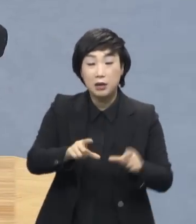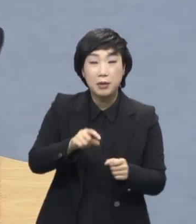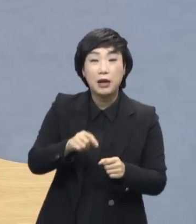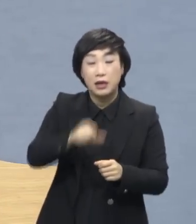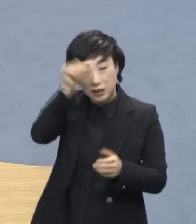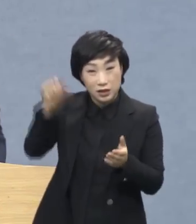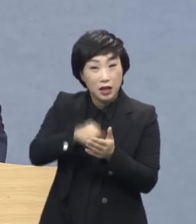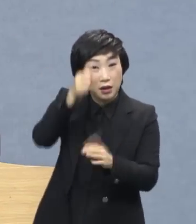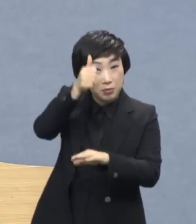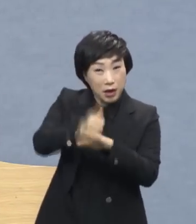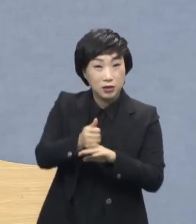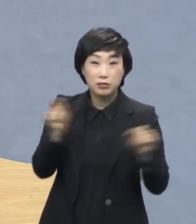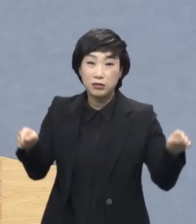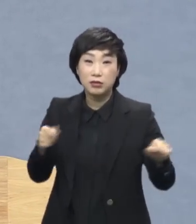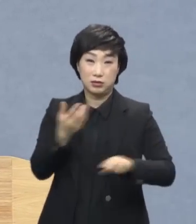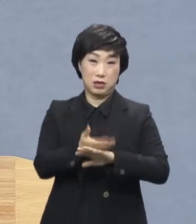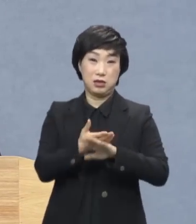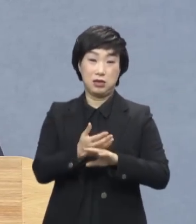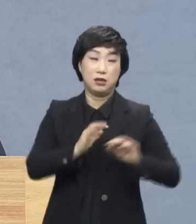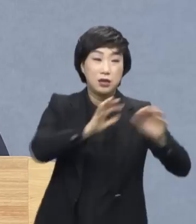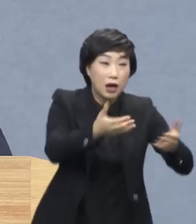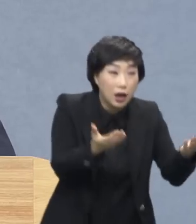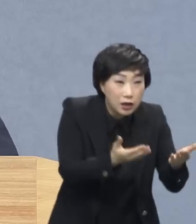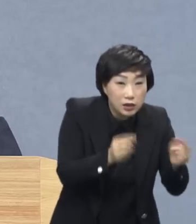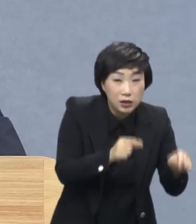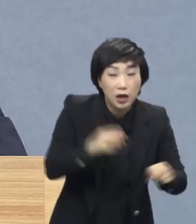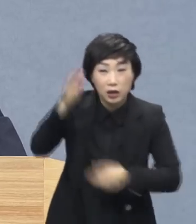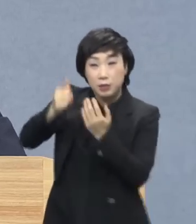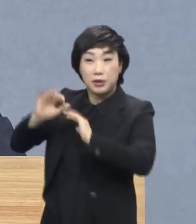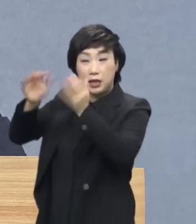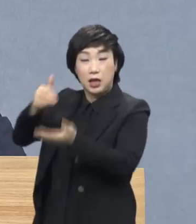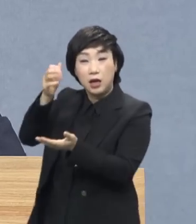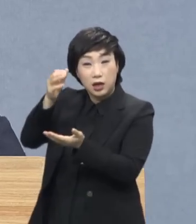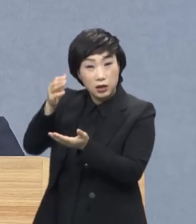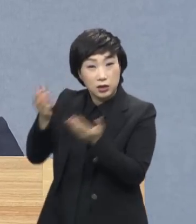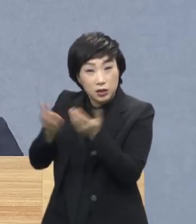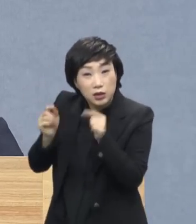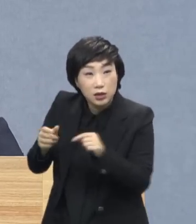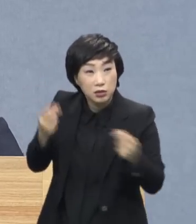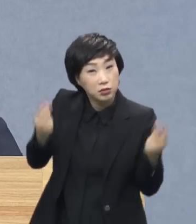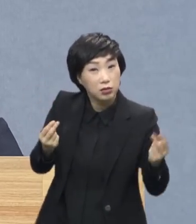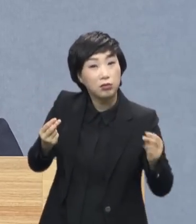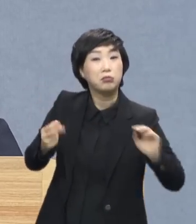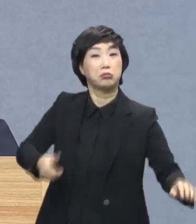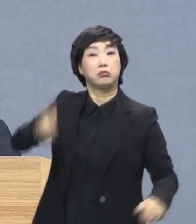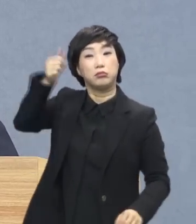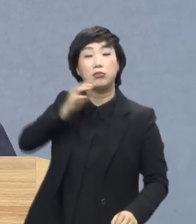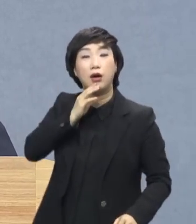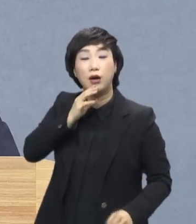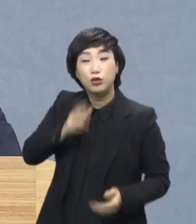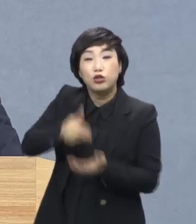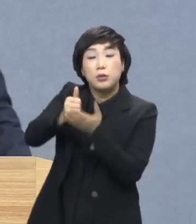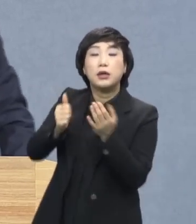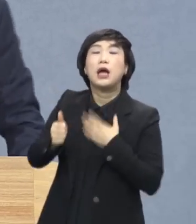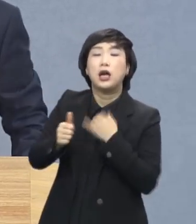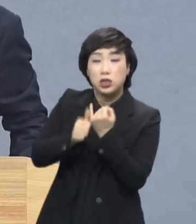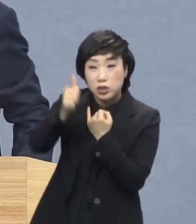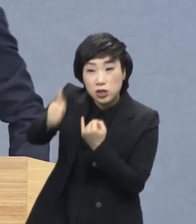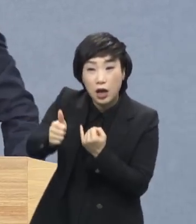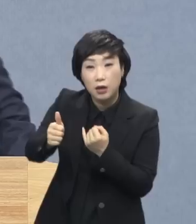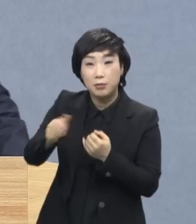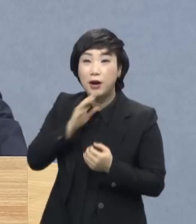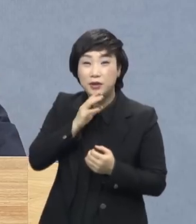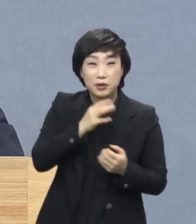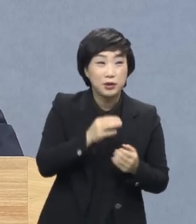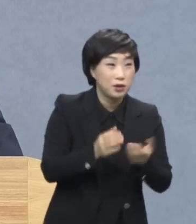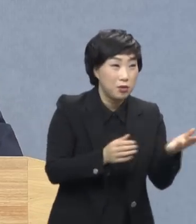틀려. 세상적 가치와 하늘의 가치와 비교가 되었어? 주님을 신랑으로 맞이하는 가치와 돈